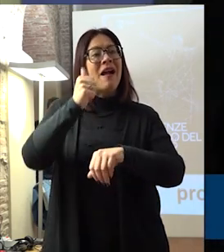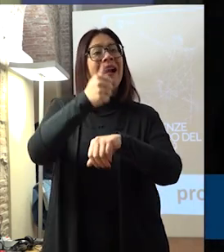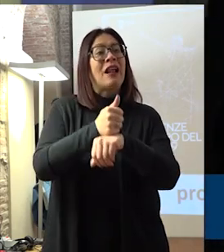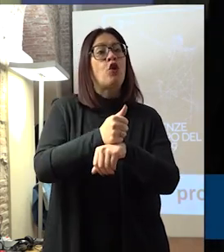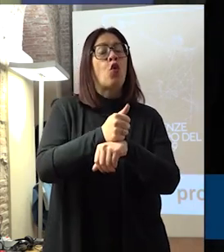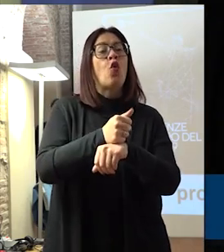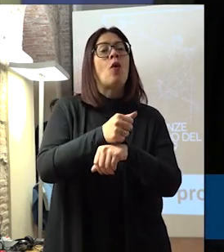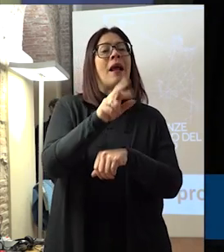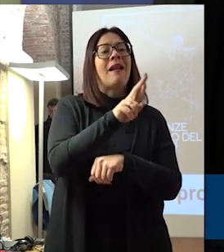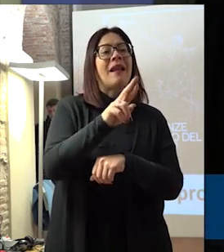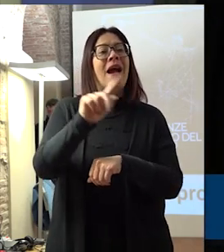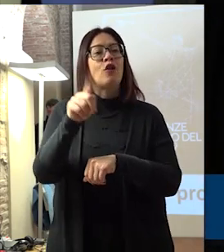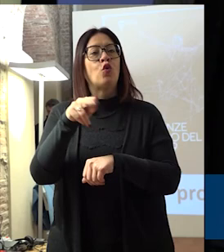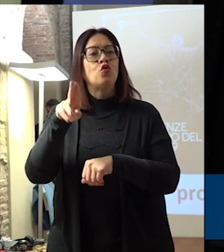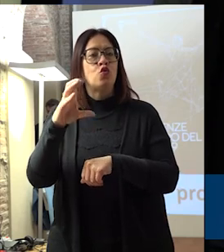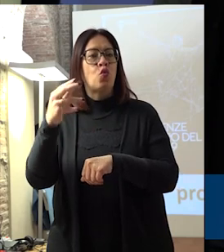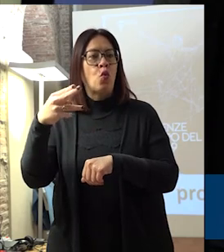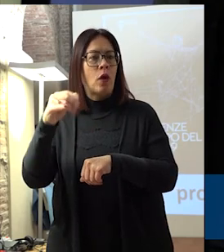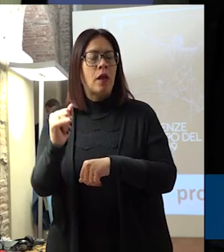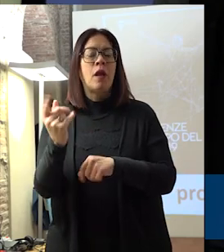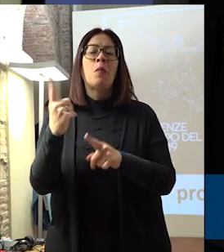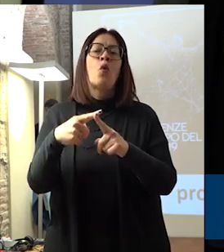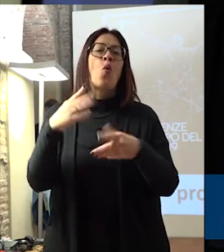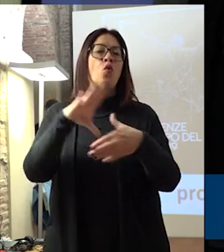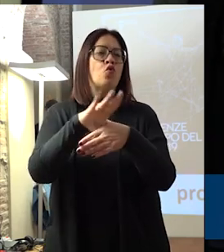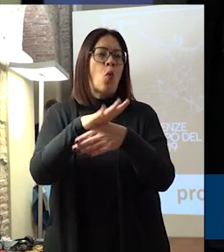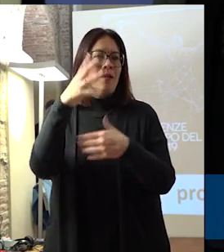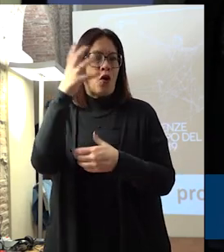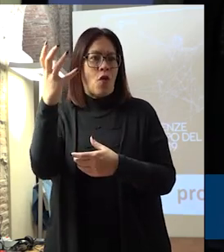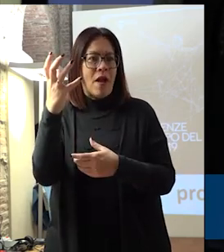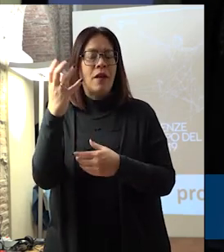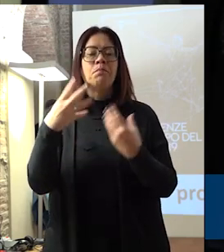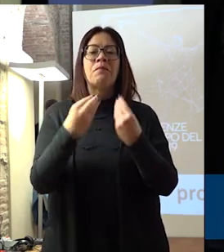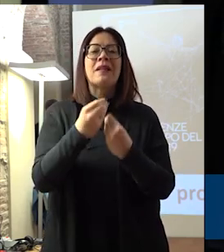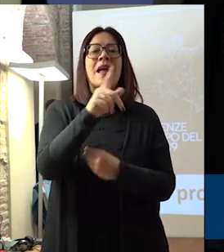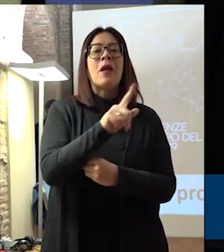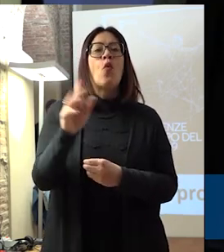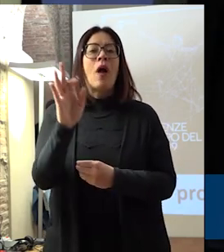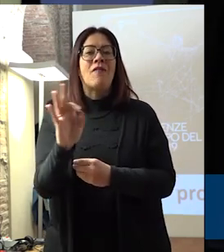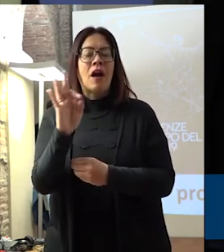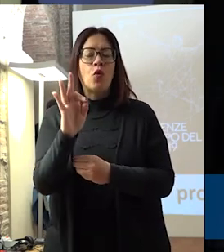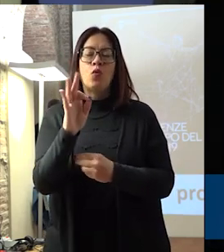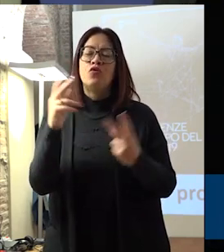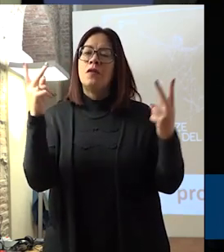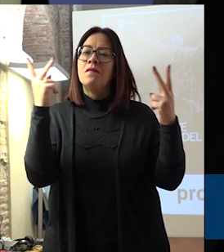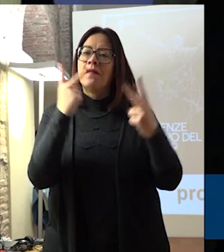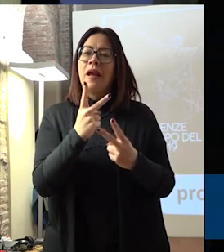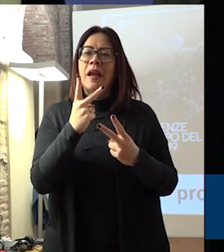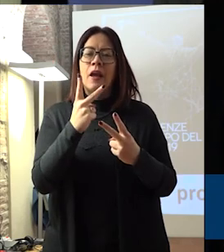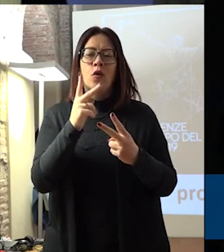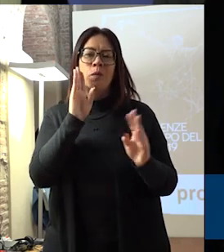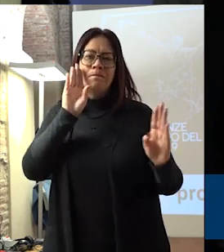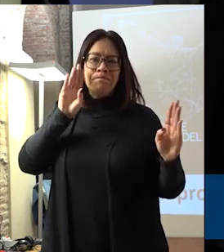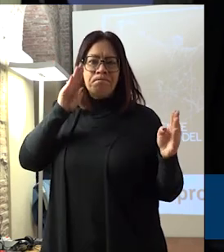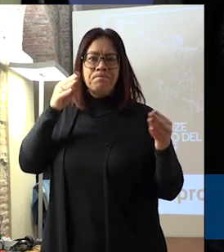Zucchi e di tutta la squadra di governo. Insieme a Luca Fanucci, ci stiamo occupando di